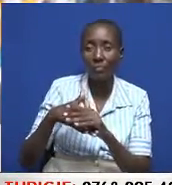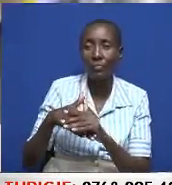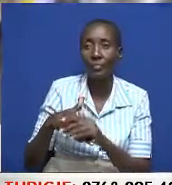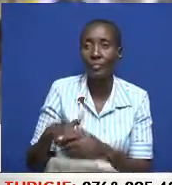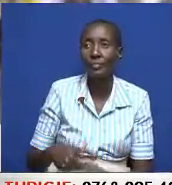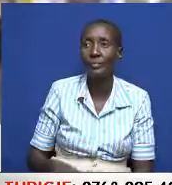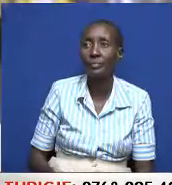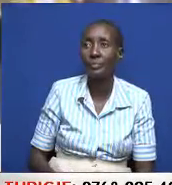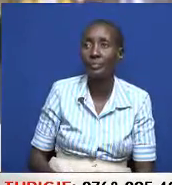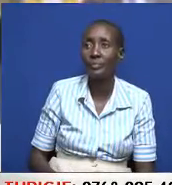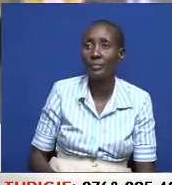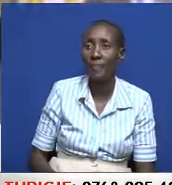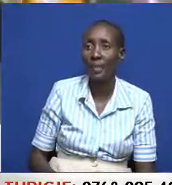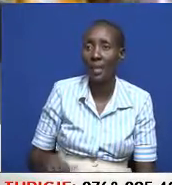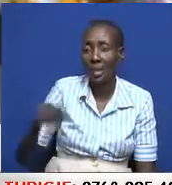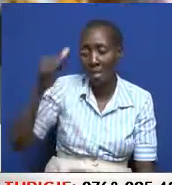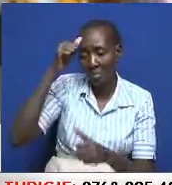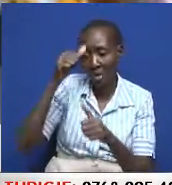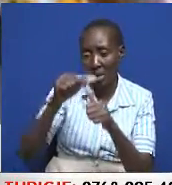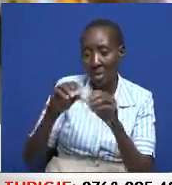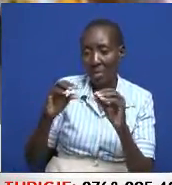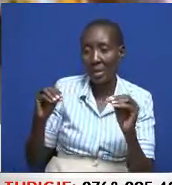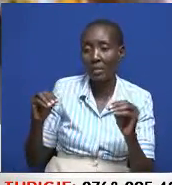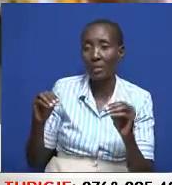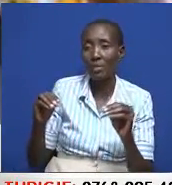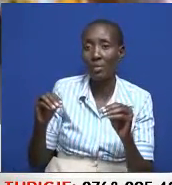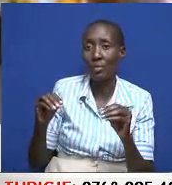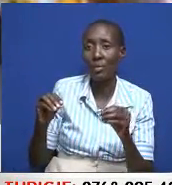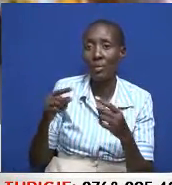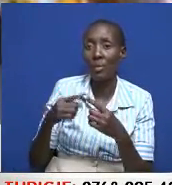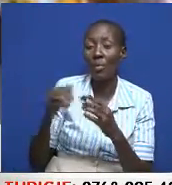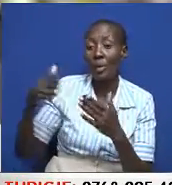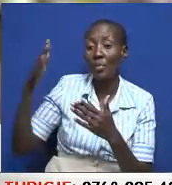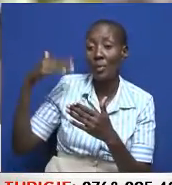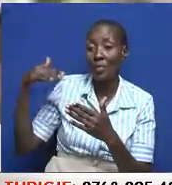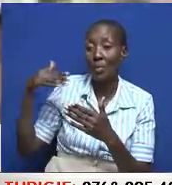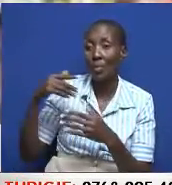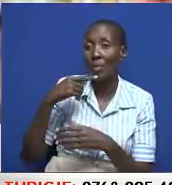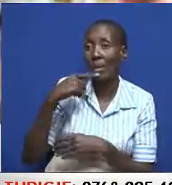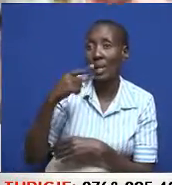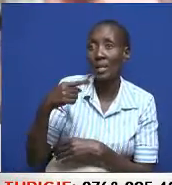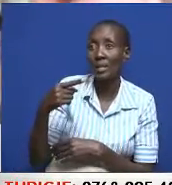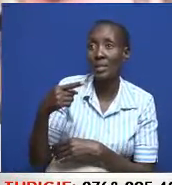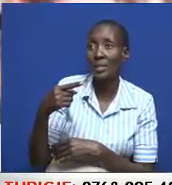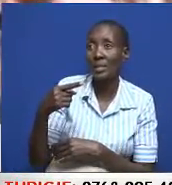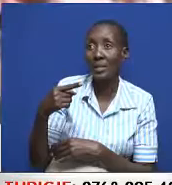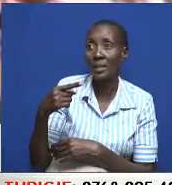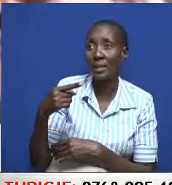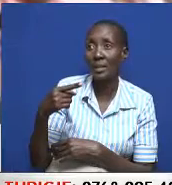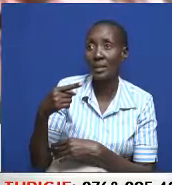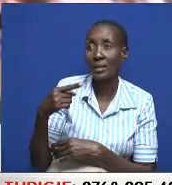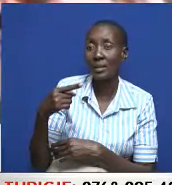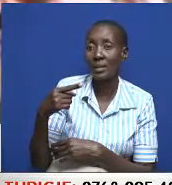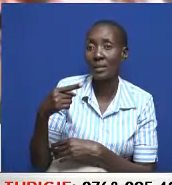Si kumbuka wakati tumepewa, lakini kuna wakati waliambiwa ati walipewa shilingi